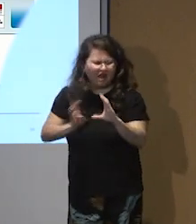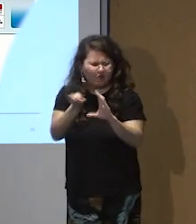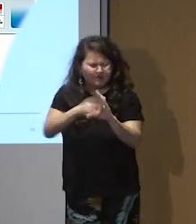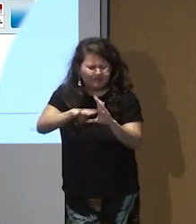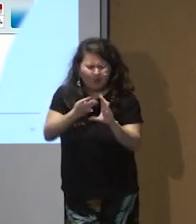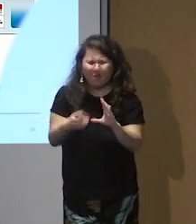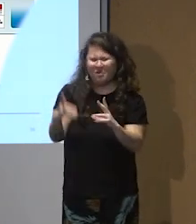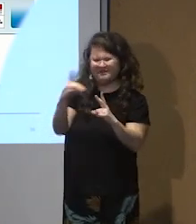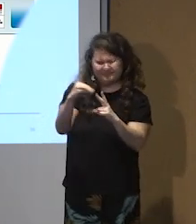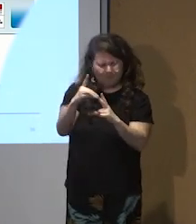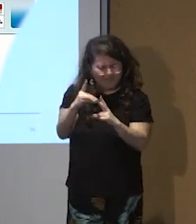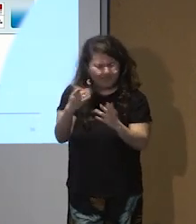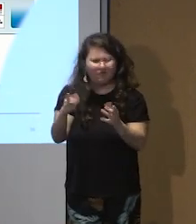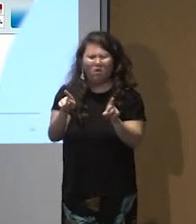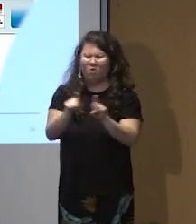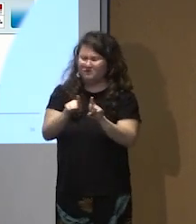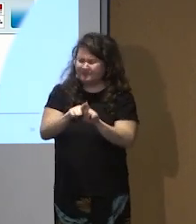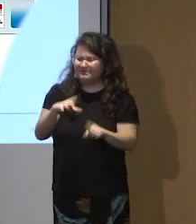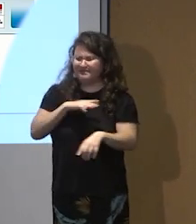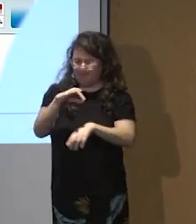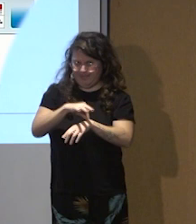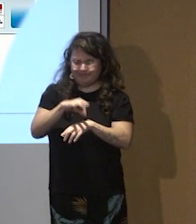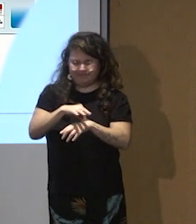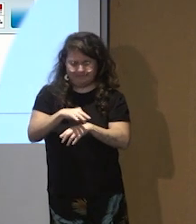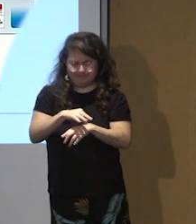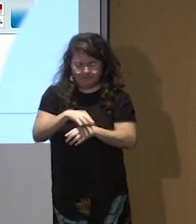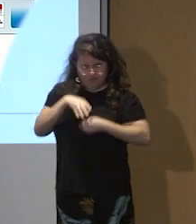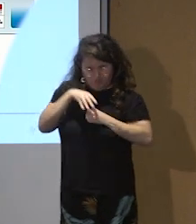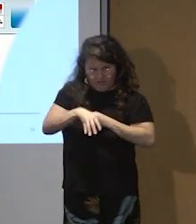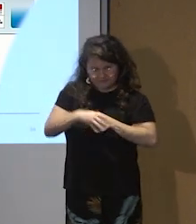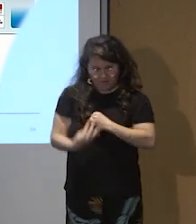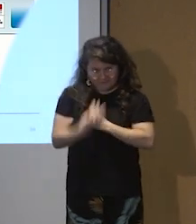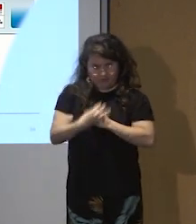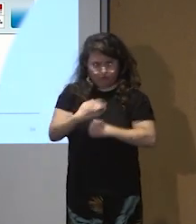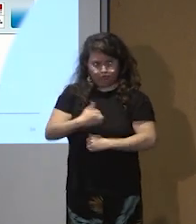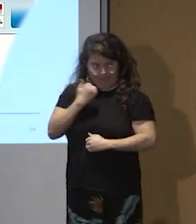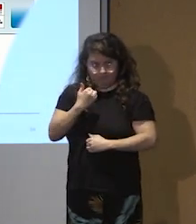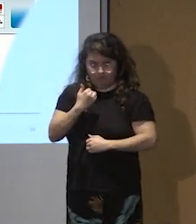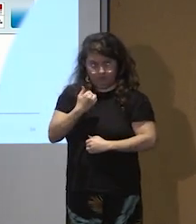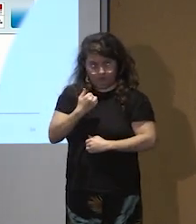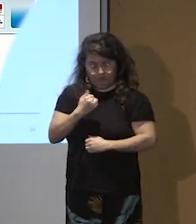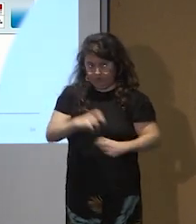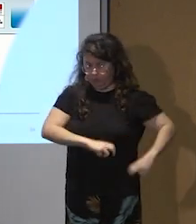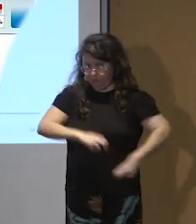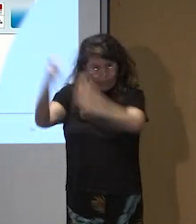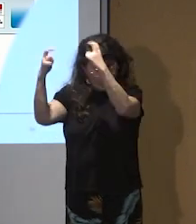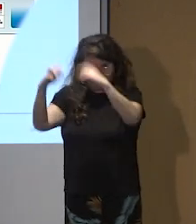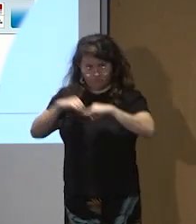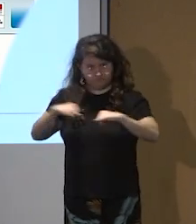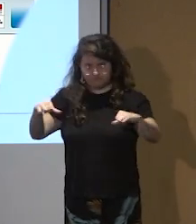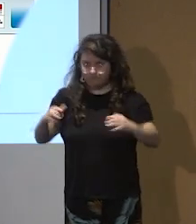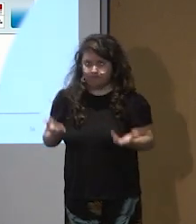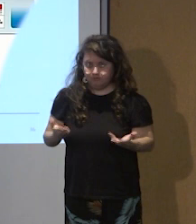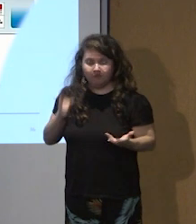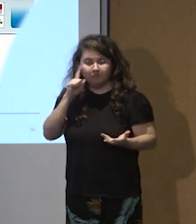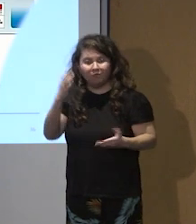maladies auto-immunes. On a une augmentation aussi en flèche des maladies auto-immunes. Par exemple, quand on vous dit que vous avez